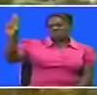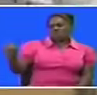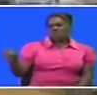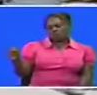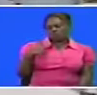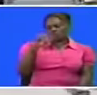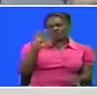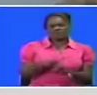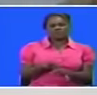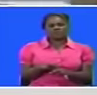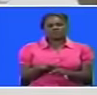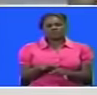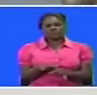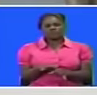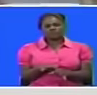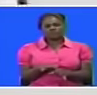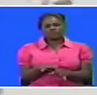No.